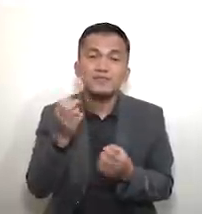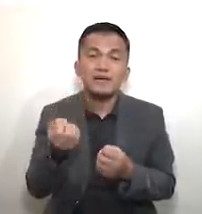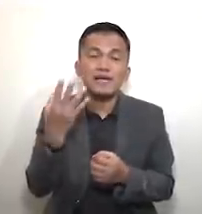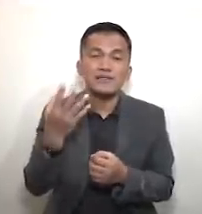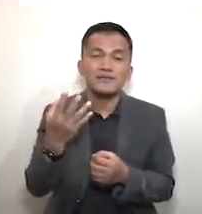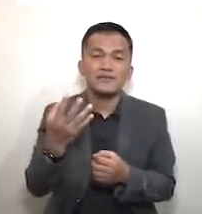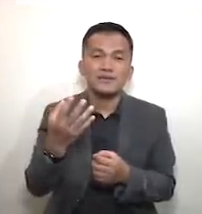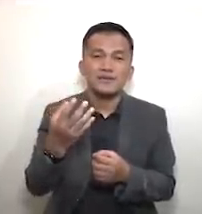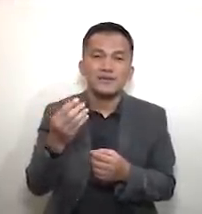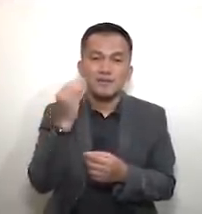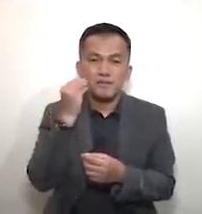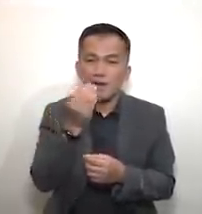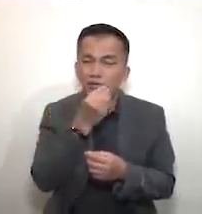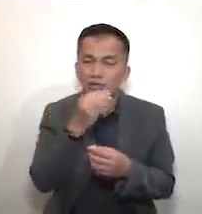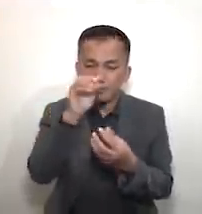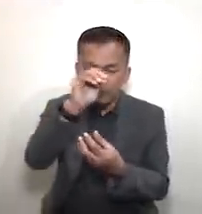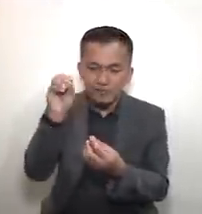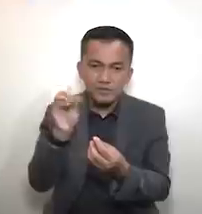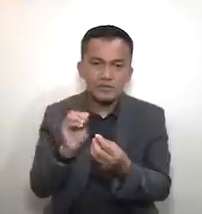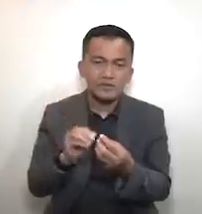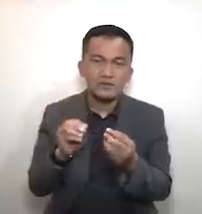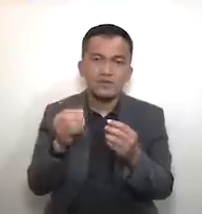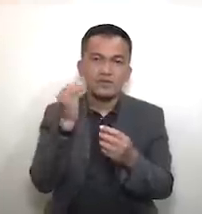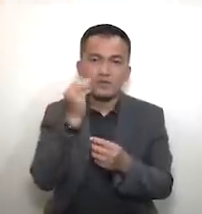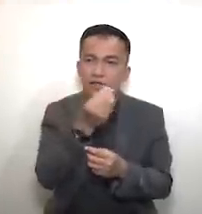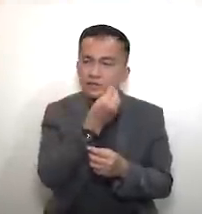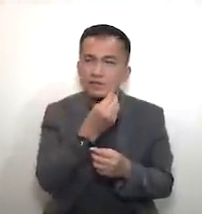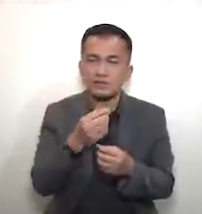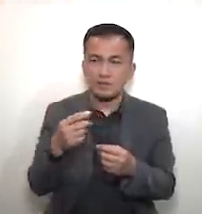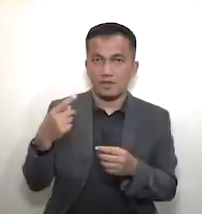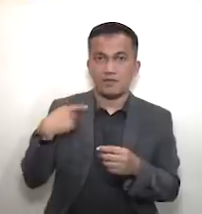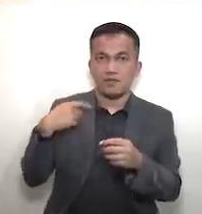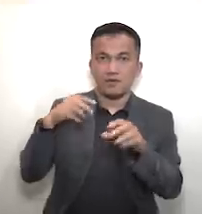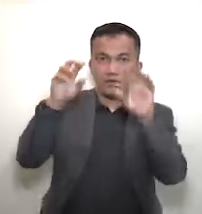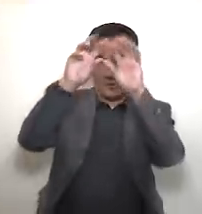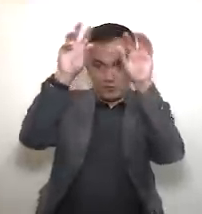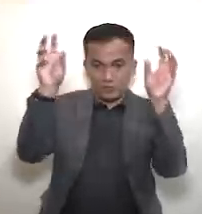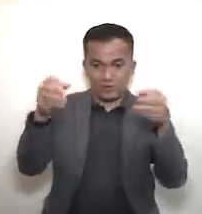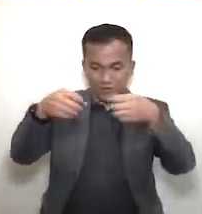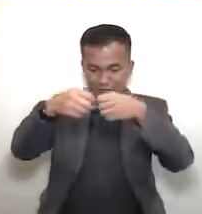ba isang flower arrangement? Isang bulaklak. Yung meron po bang kawayan yun,